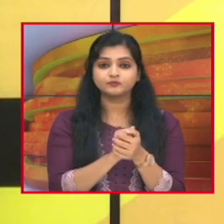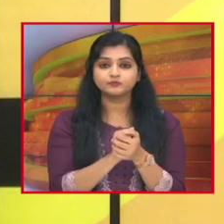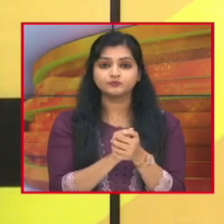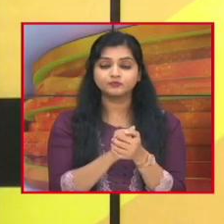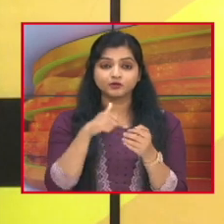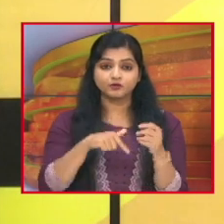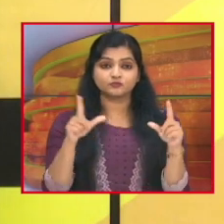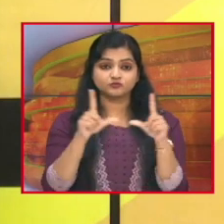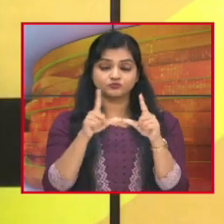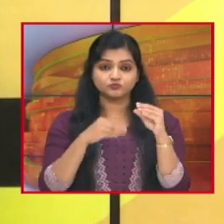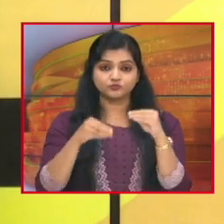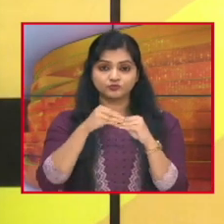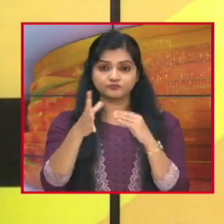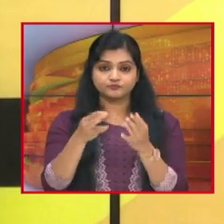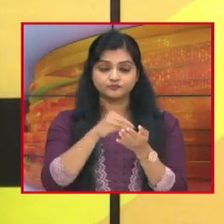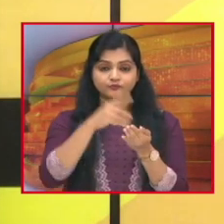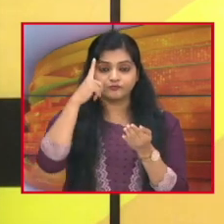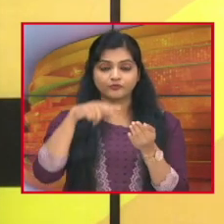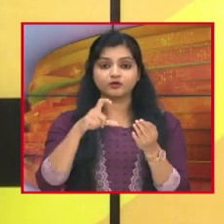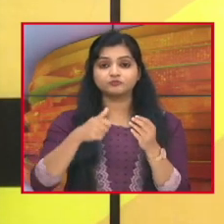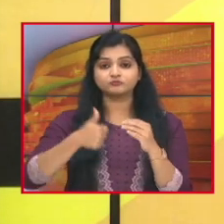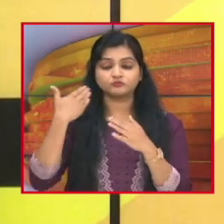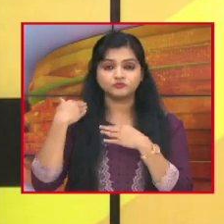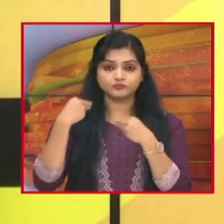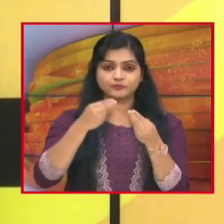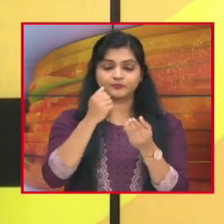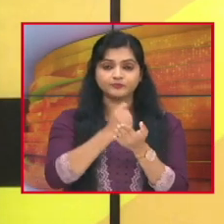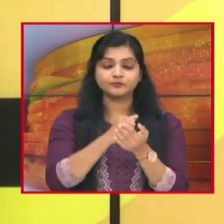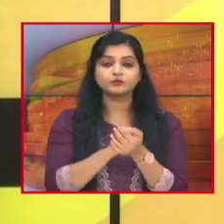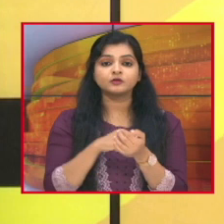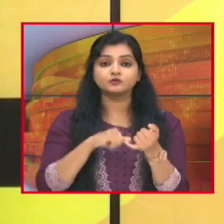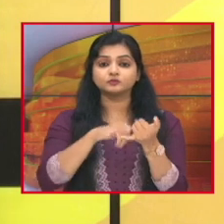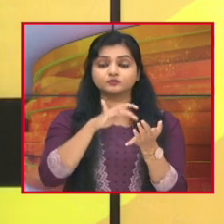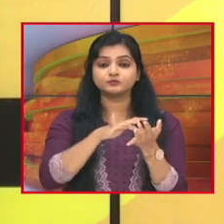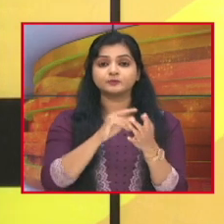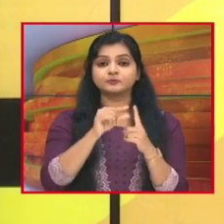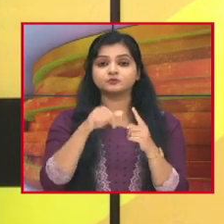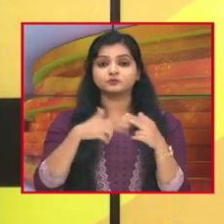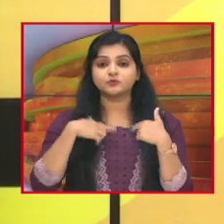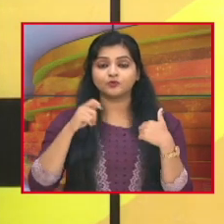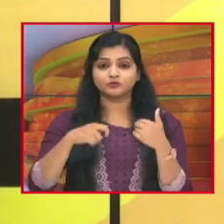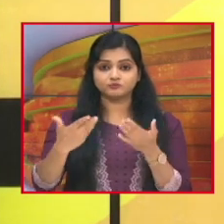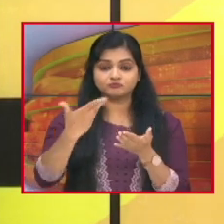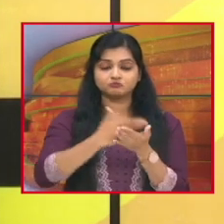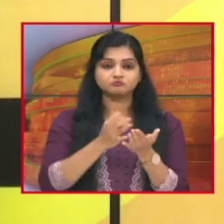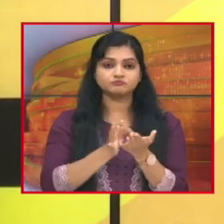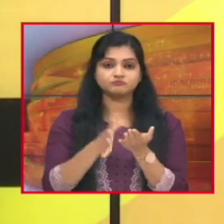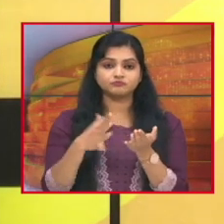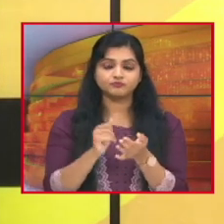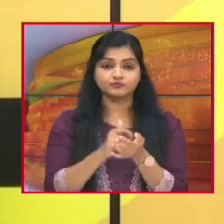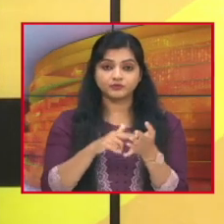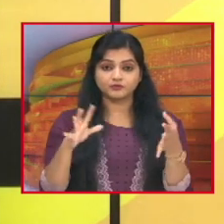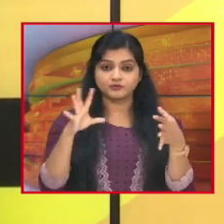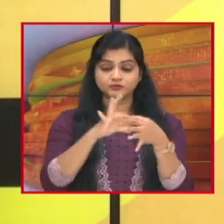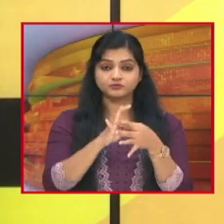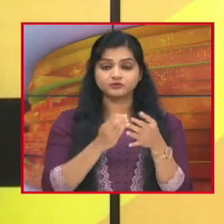നിന്ന് തെളിവ് ശേഖരിക്കാനായിട്ട് ഒരു കമ്മീഷനെ നിയോഗിക്കണം എന്നുള്ളതായിരുന്നു. അത് ഷോപ്പിയാൻ പ്രിൻസിപ്പൽ കോടതി ഈ അപേക്ഷ തള്ളി. തുടർന്നാണ് ഇതുമായി